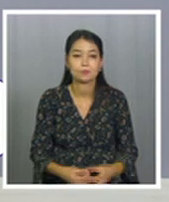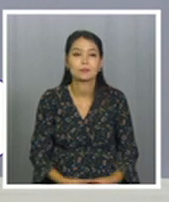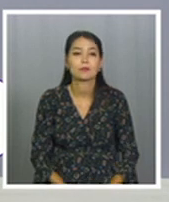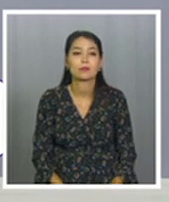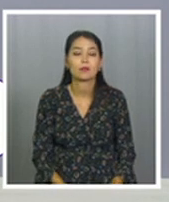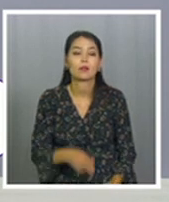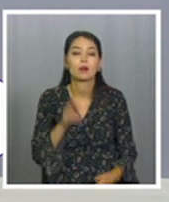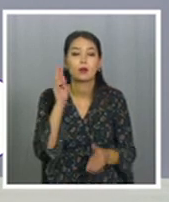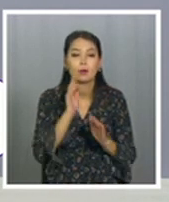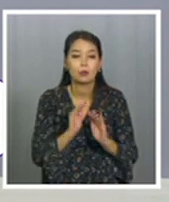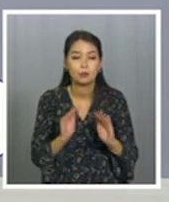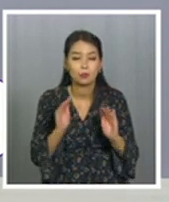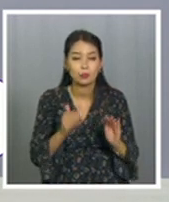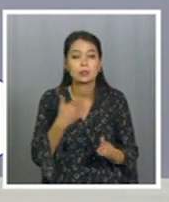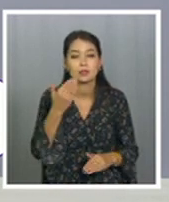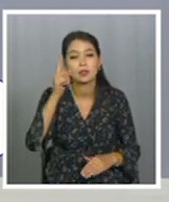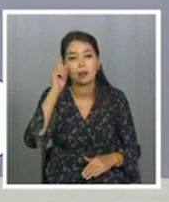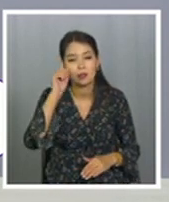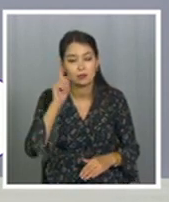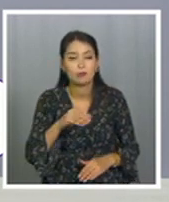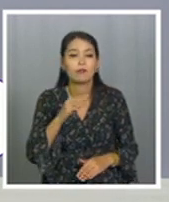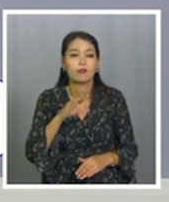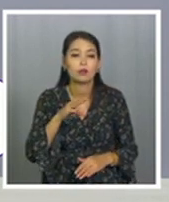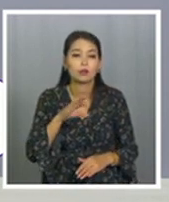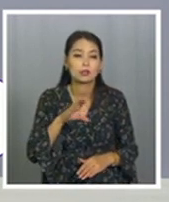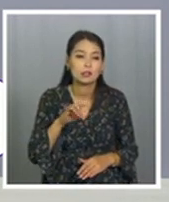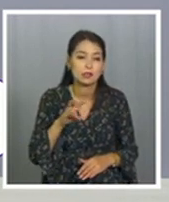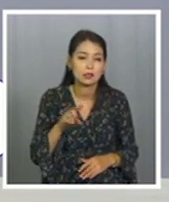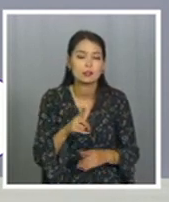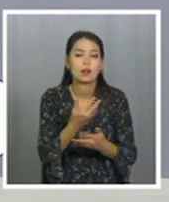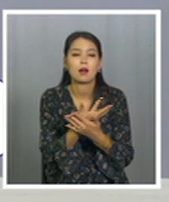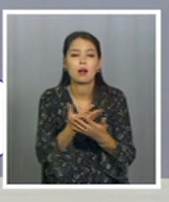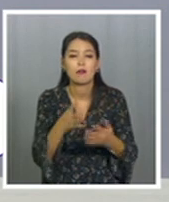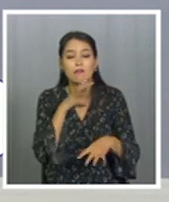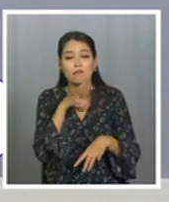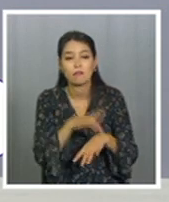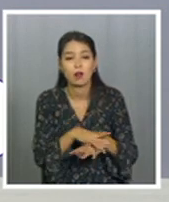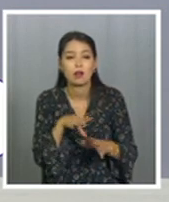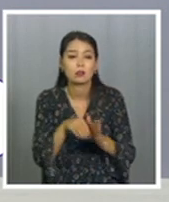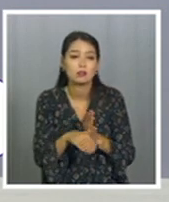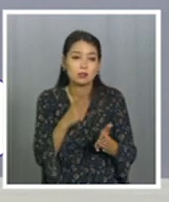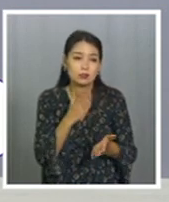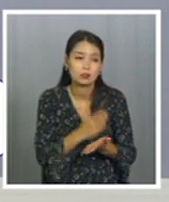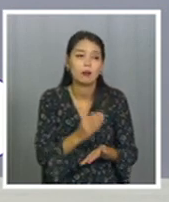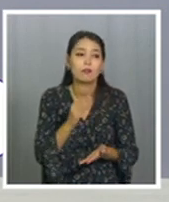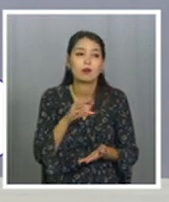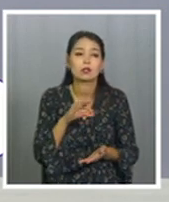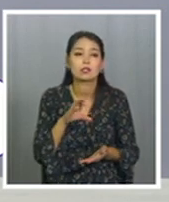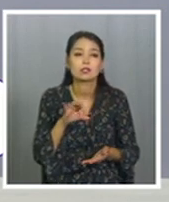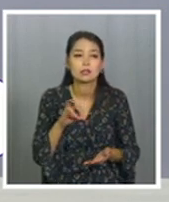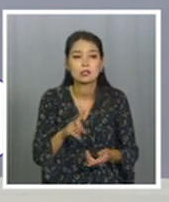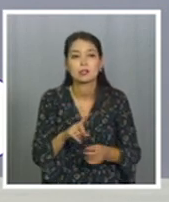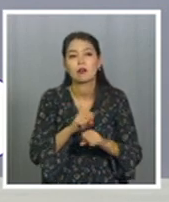Оқушылар, сіздер білесіздер, фотосинтезге қандай факторлар әсер ететін? Жалпы фотосинтез